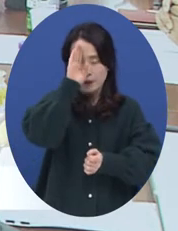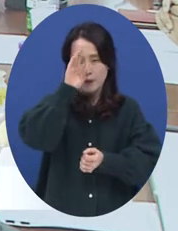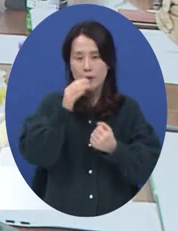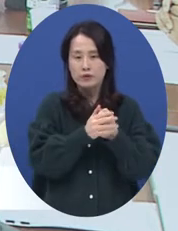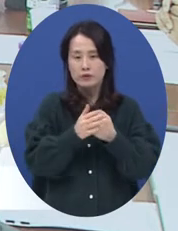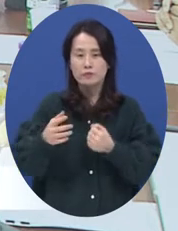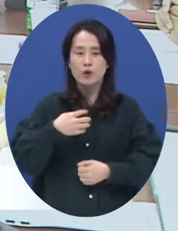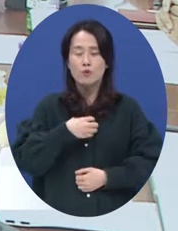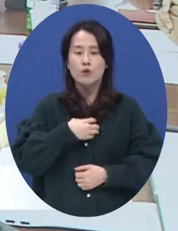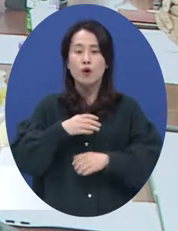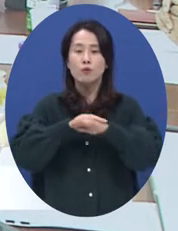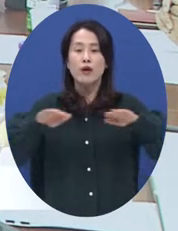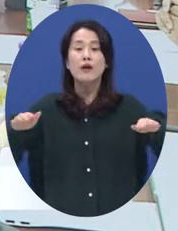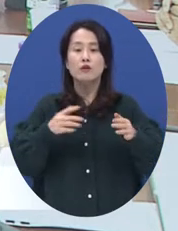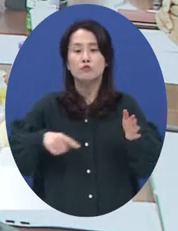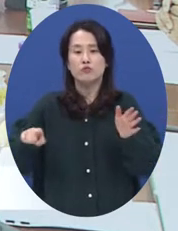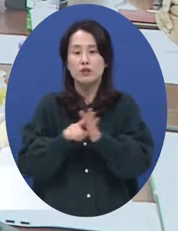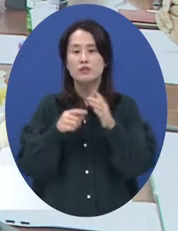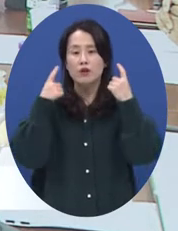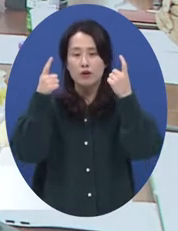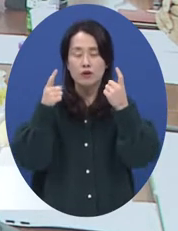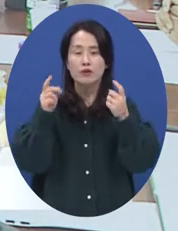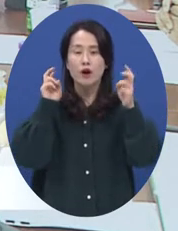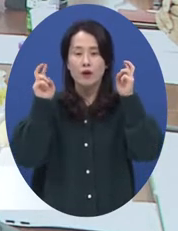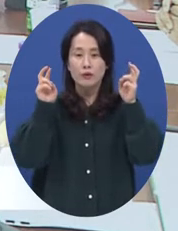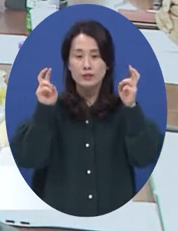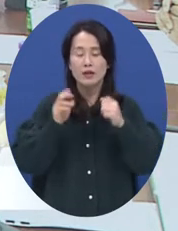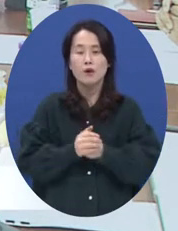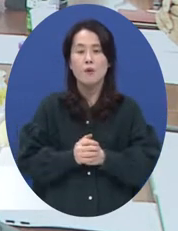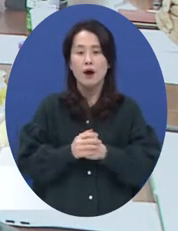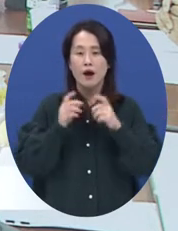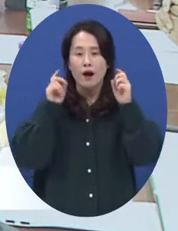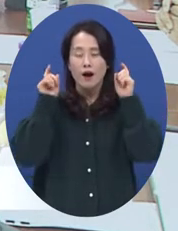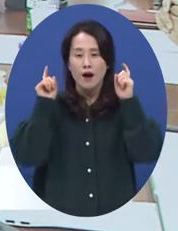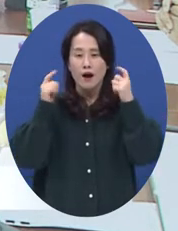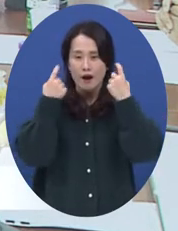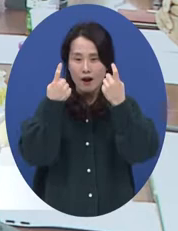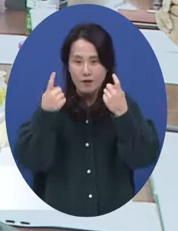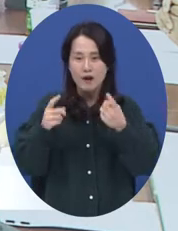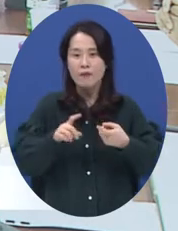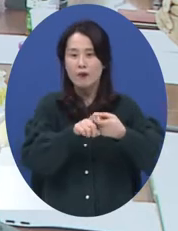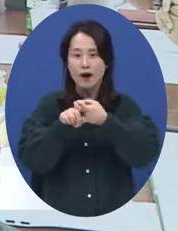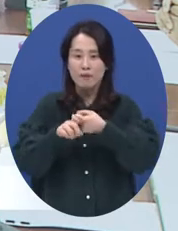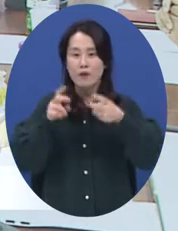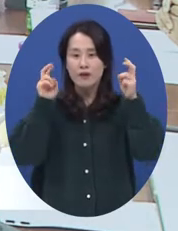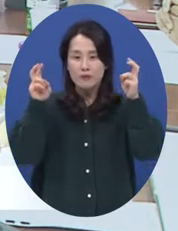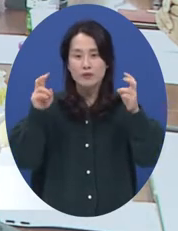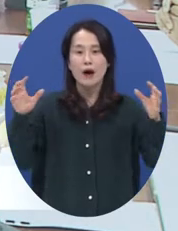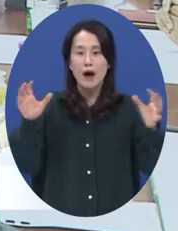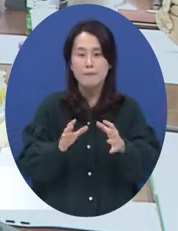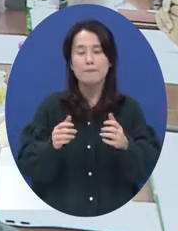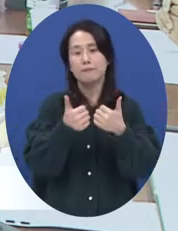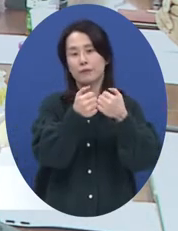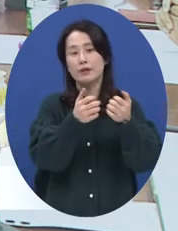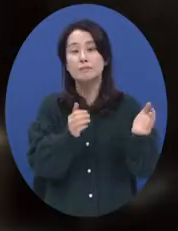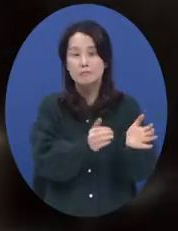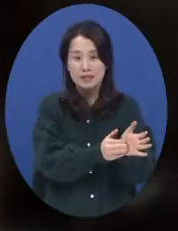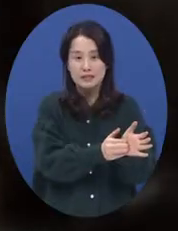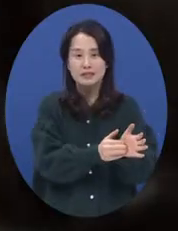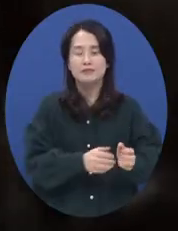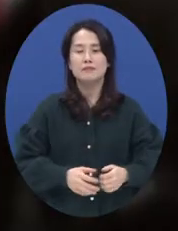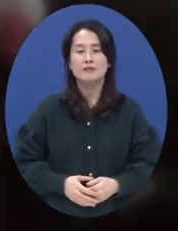대응을 위해 이 경기관광공사와 관광업계와 머리를 맞대는 민관대책회의를 열었습니다.